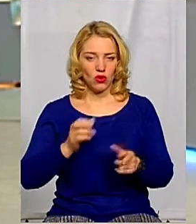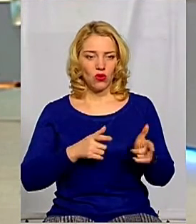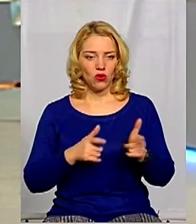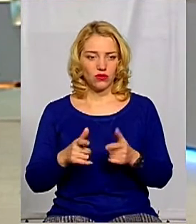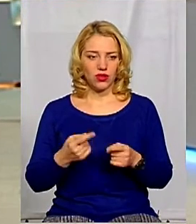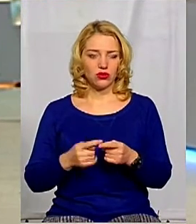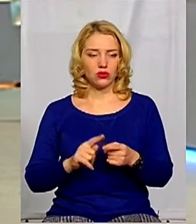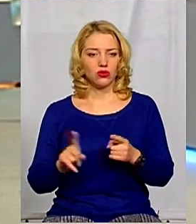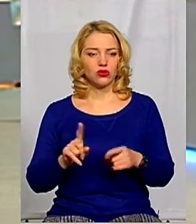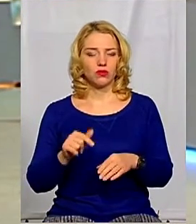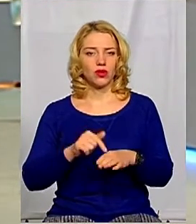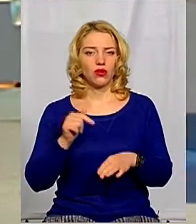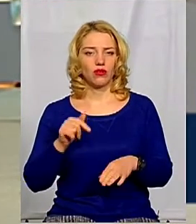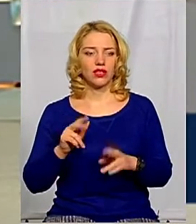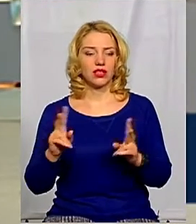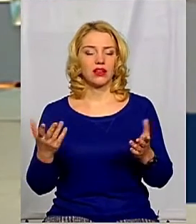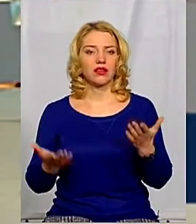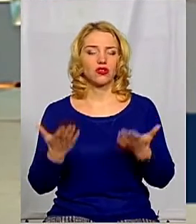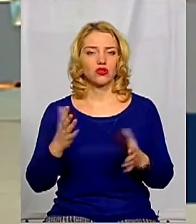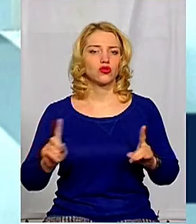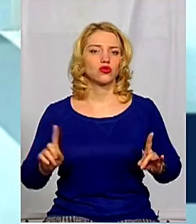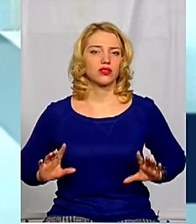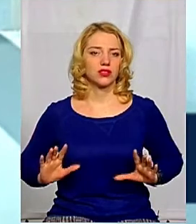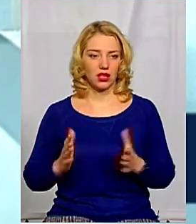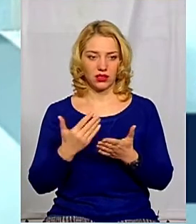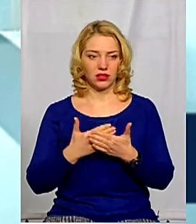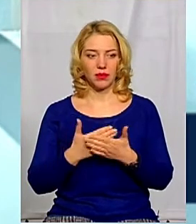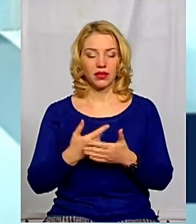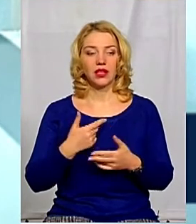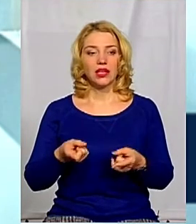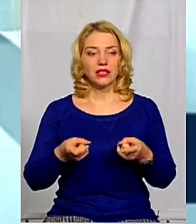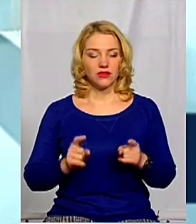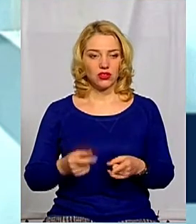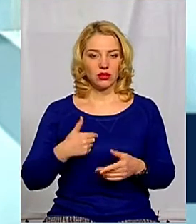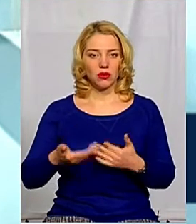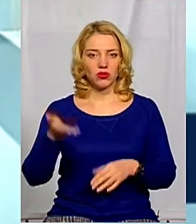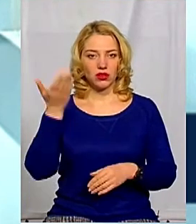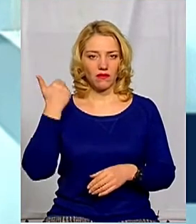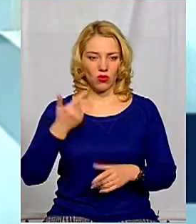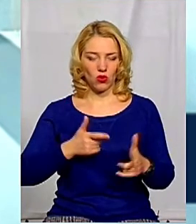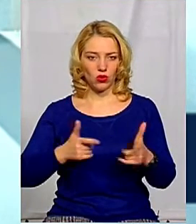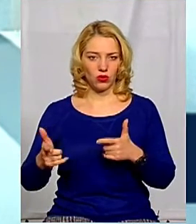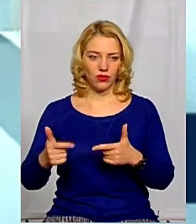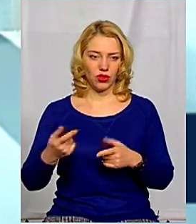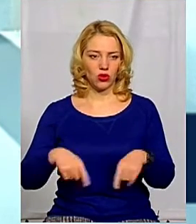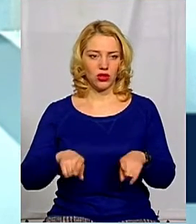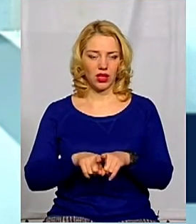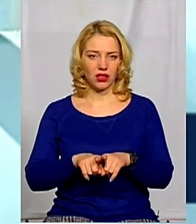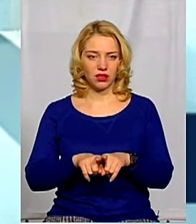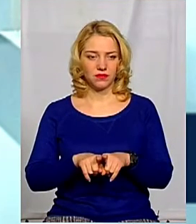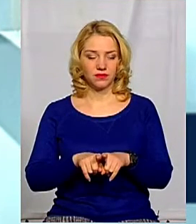того, щоб якось реагувати, якщо дістанеться? Звичайно. Починаючи, ми давно вже готові до